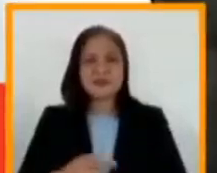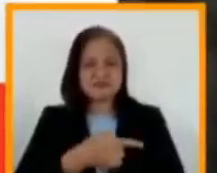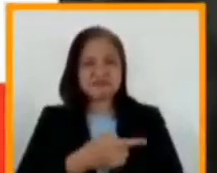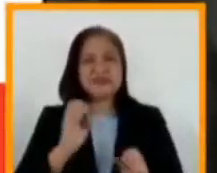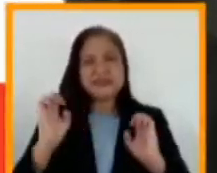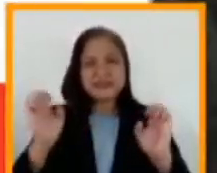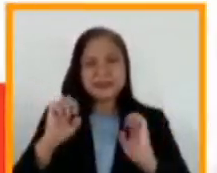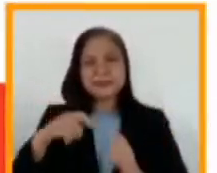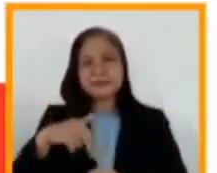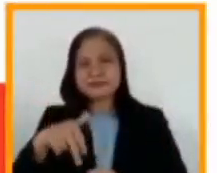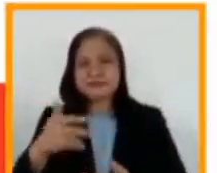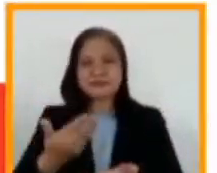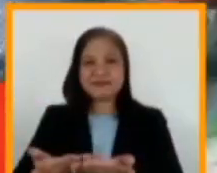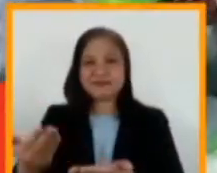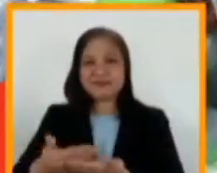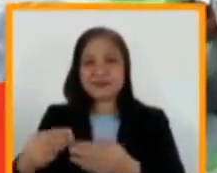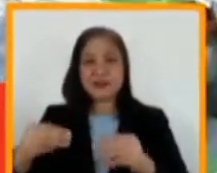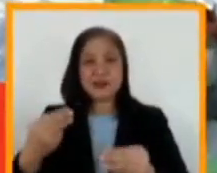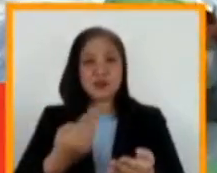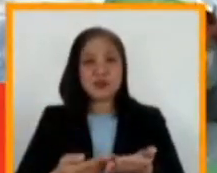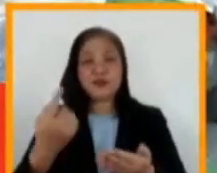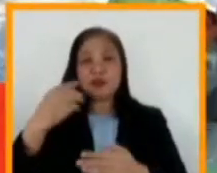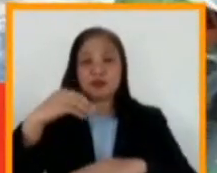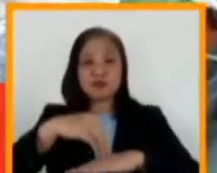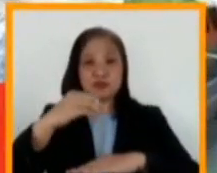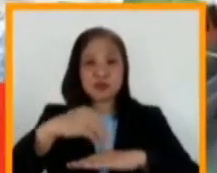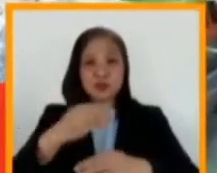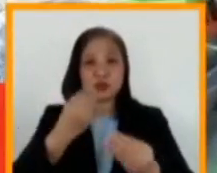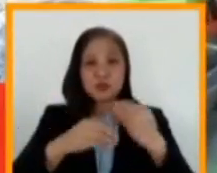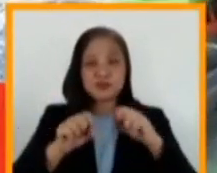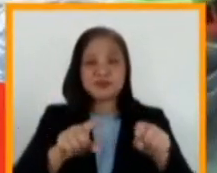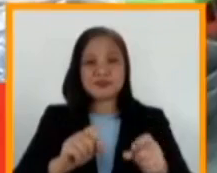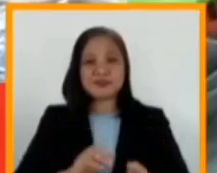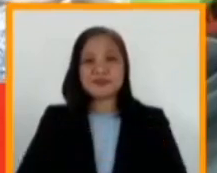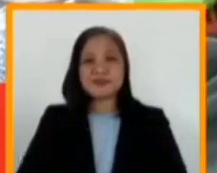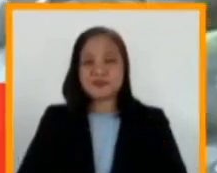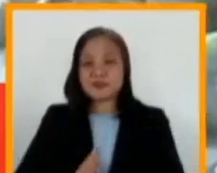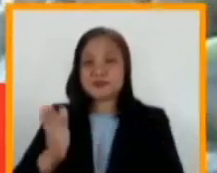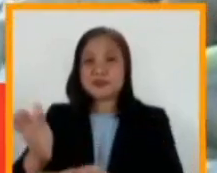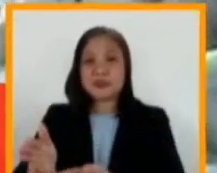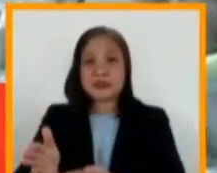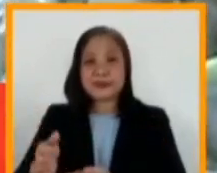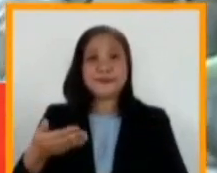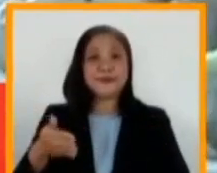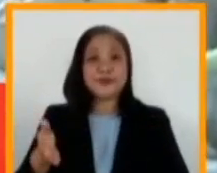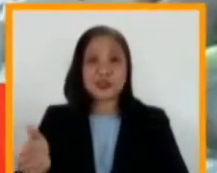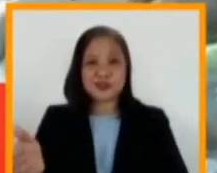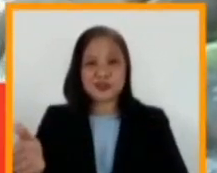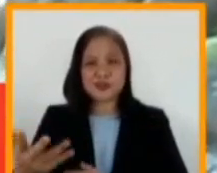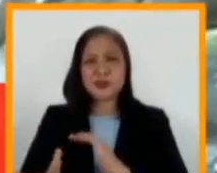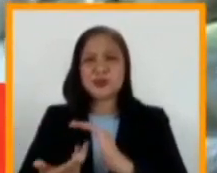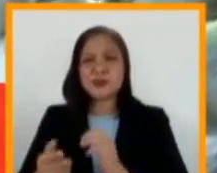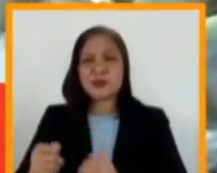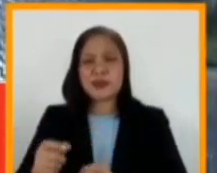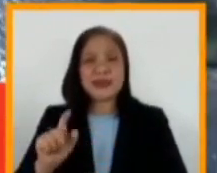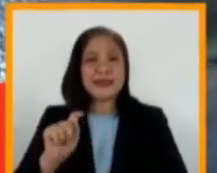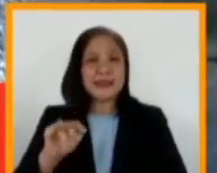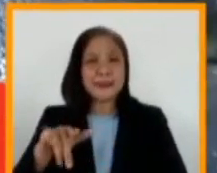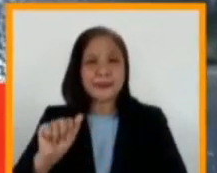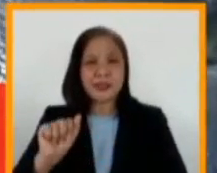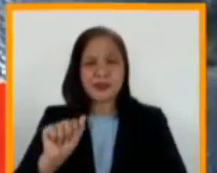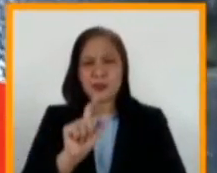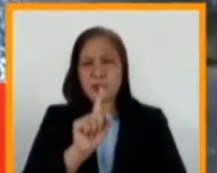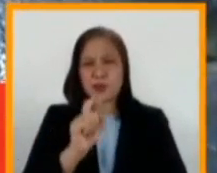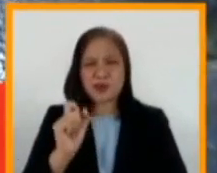niya para sa karinderya niya sa Kalumpang. Una niya binibisita ang suki niya sa isda. Ang bigay sa kanya, tilapia 120 pesos kada kilo,